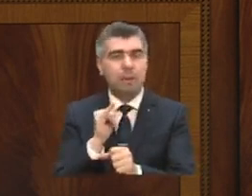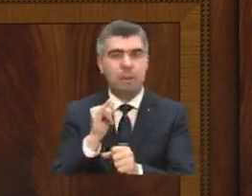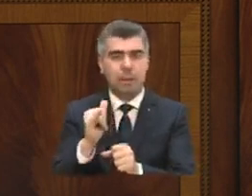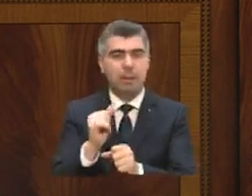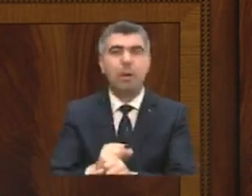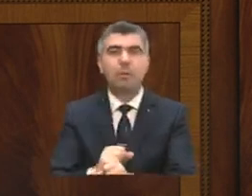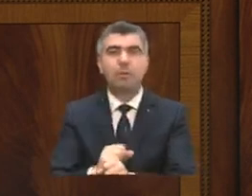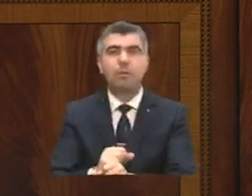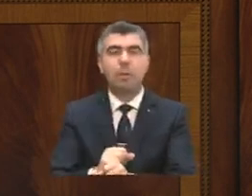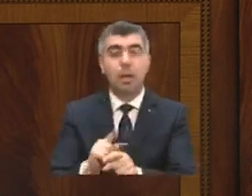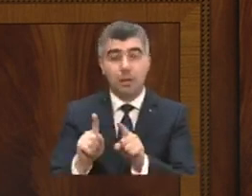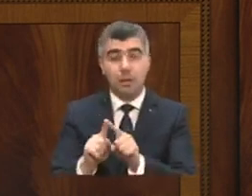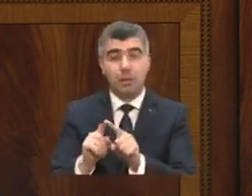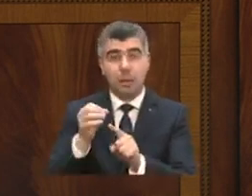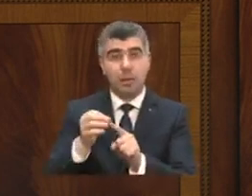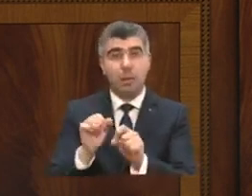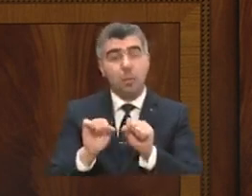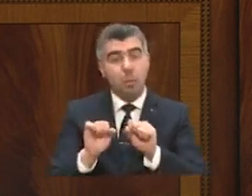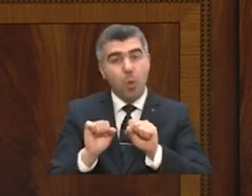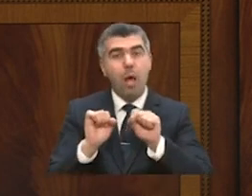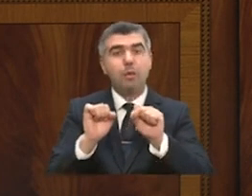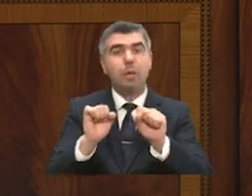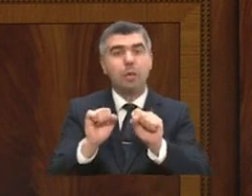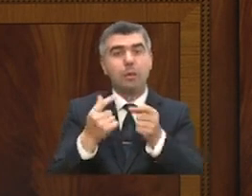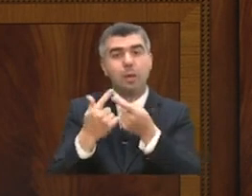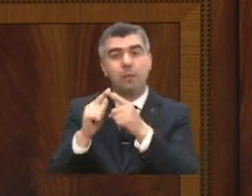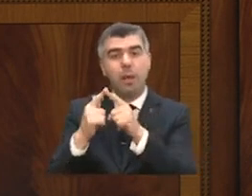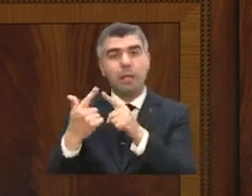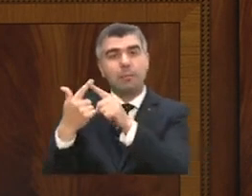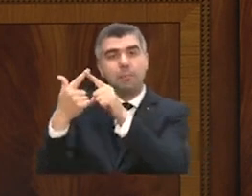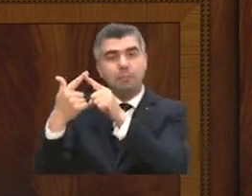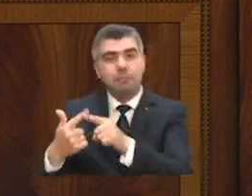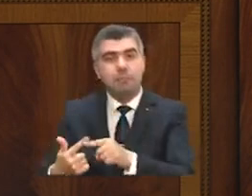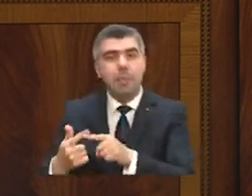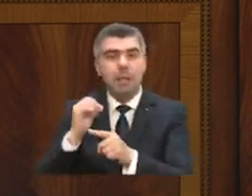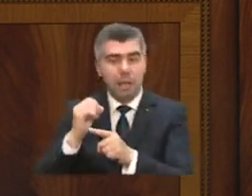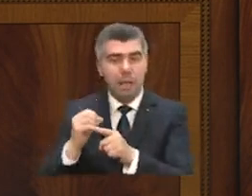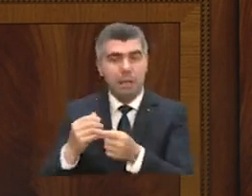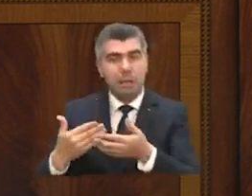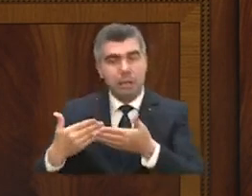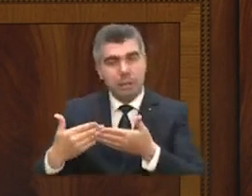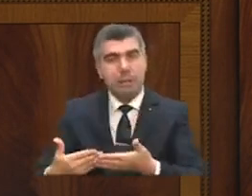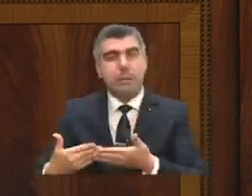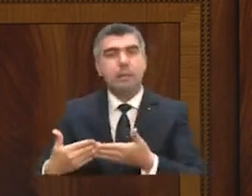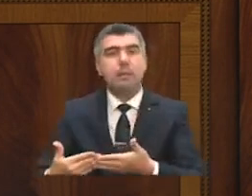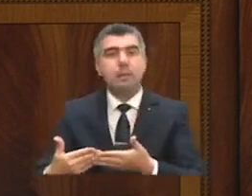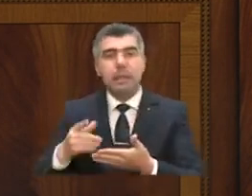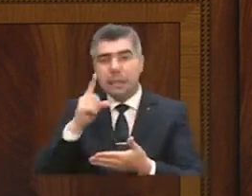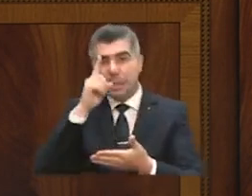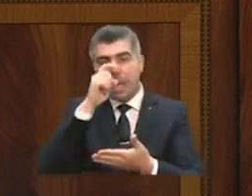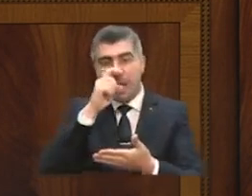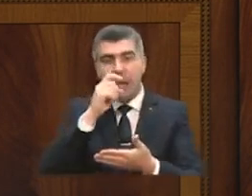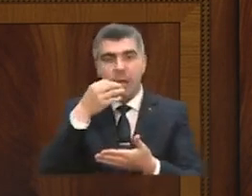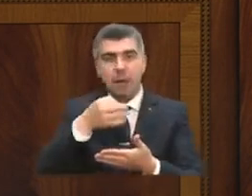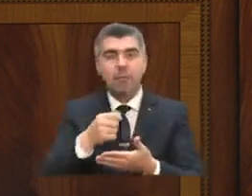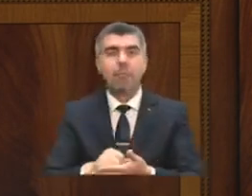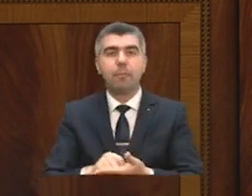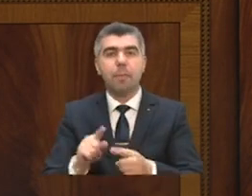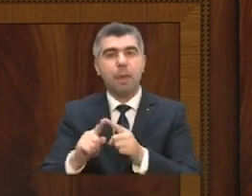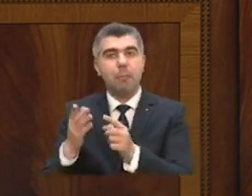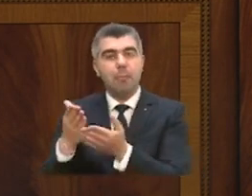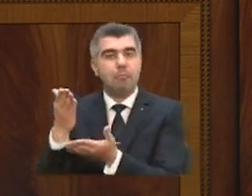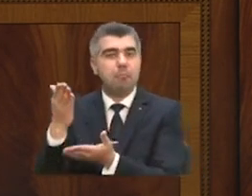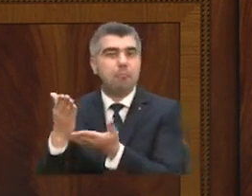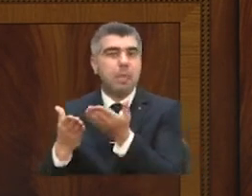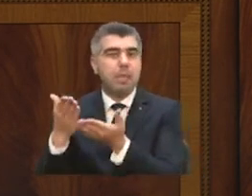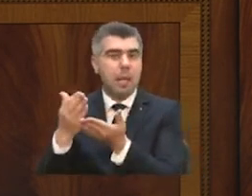توفير الموارد الضرورية لمواجهة التبعيات المالية لهذه الضفية الاقتصادية الصعبة، والحفاظ على توازنات